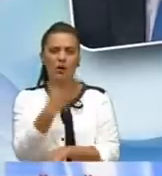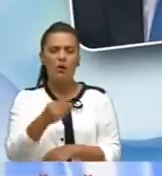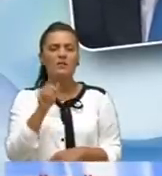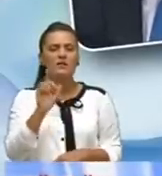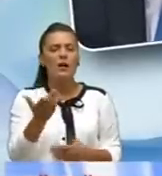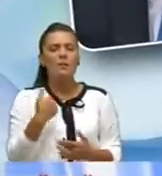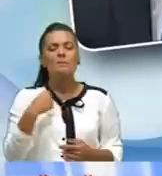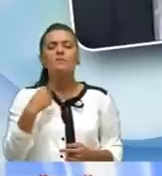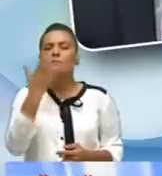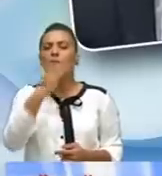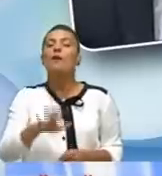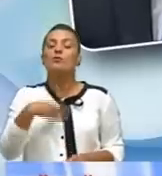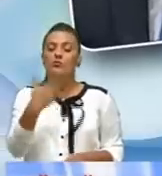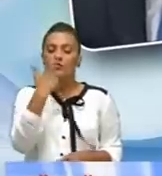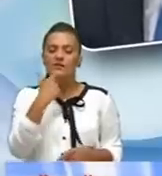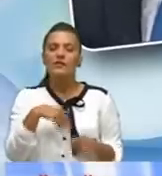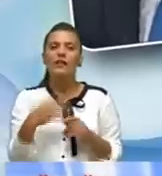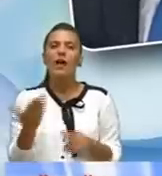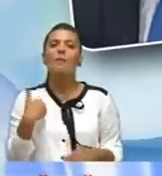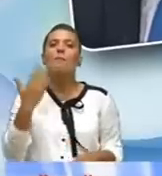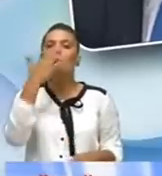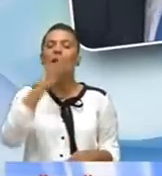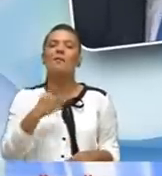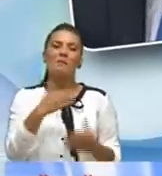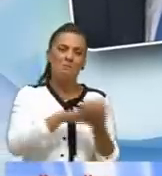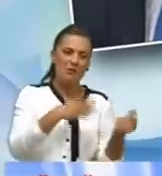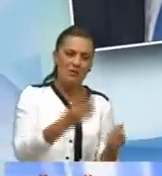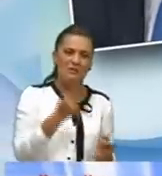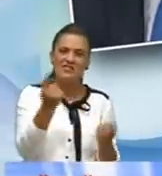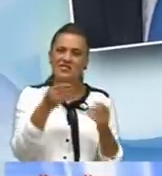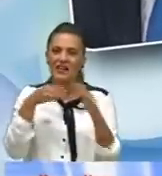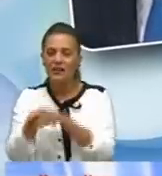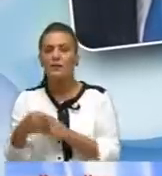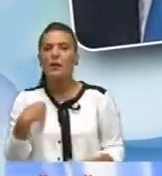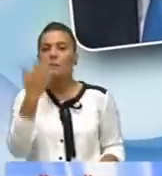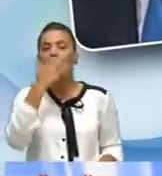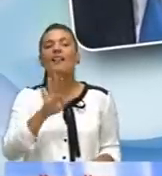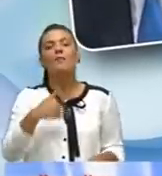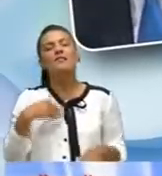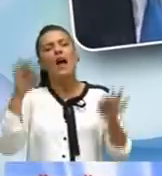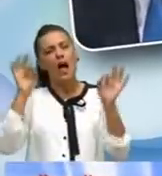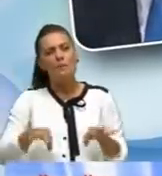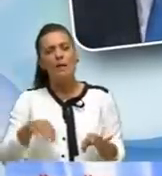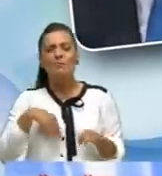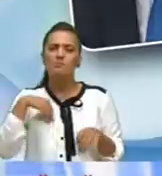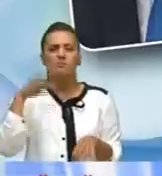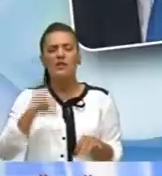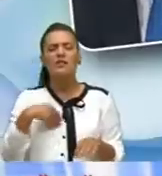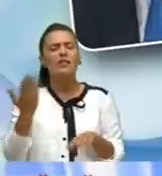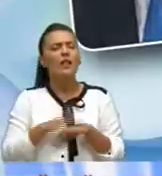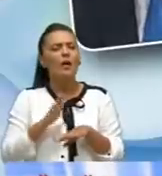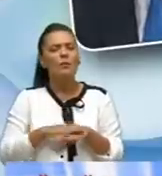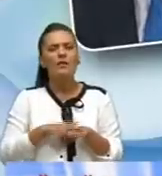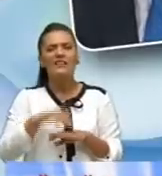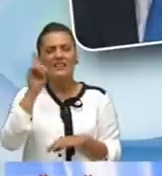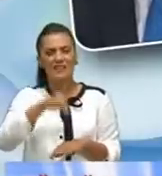yok dedik, biz bekleyemeyiz. 3 yıl daha bekleyemeyiz, mezun olalım bir tersanede işe girelim, bekleyemeyiz. Hemen dedik, hemen başlayalım, ne yapabiliriz işte.